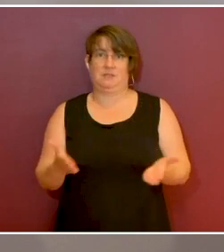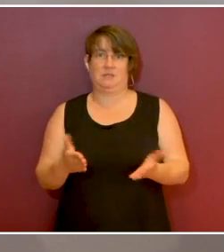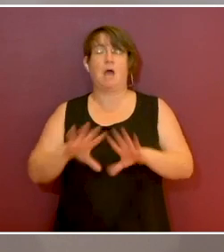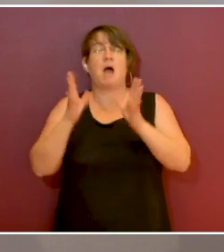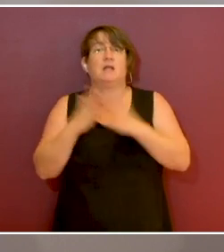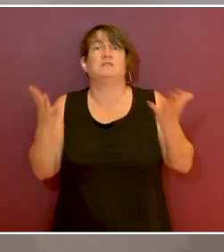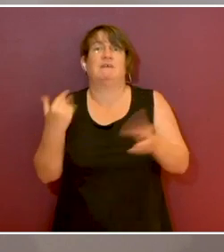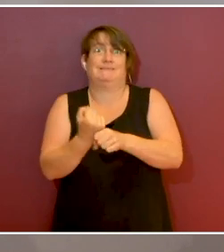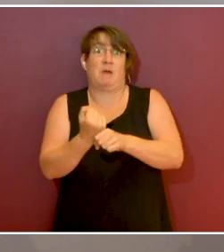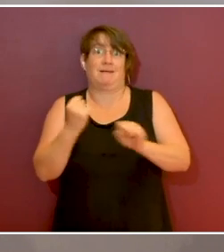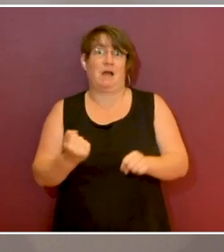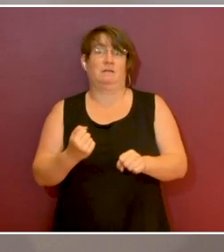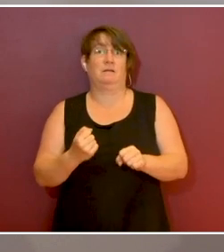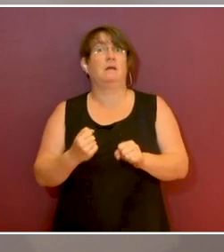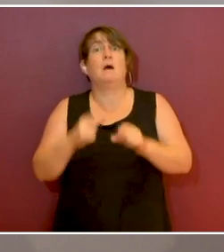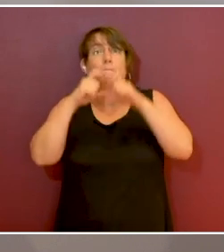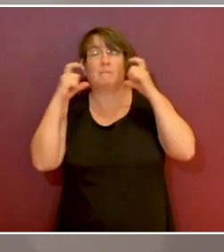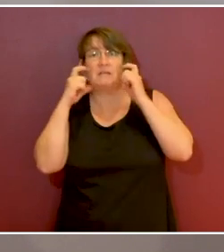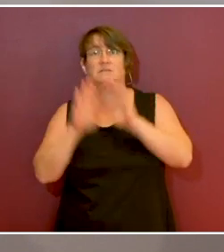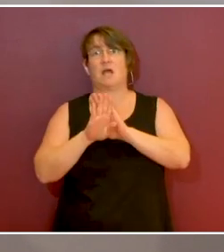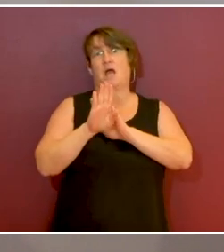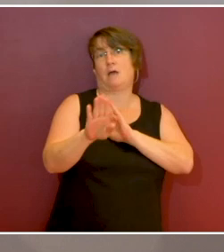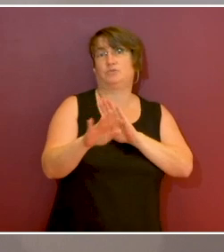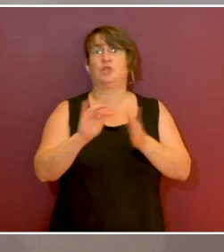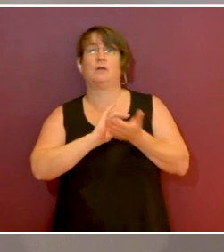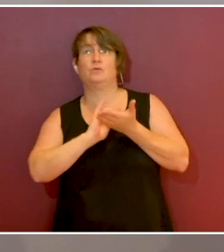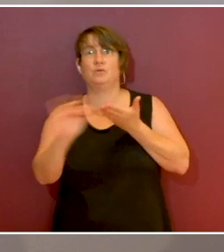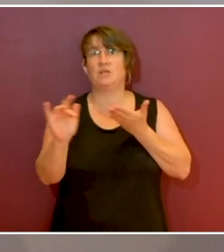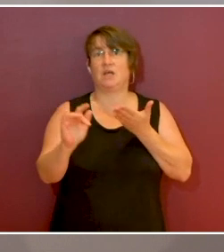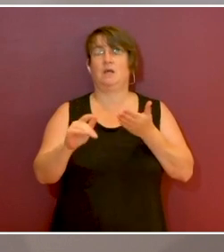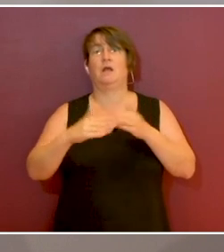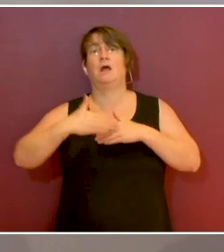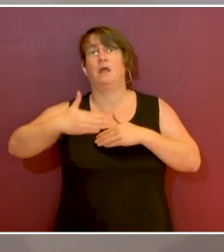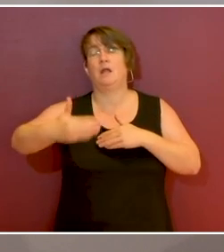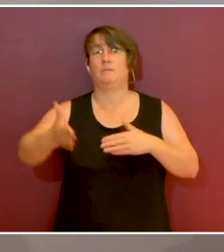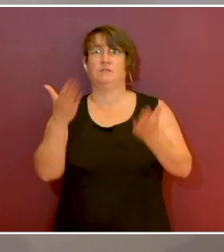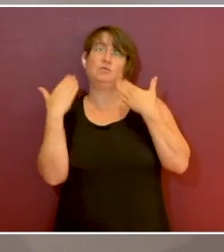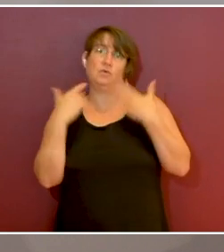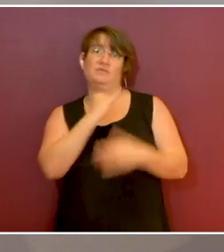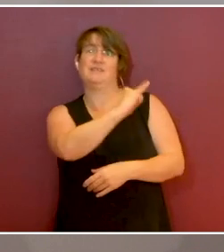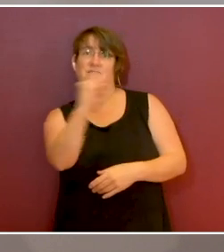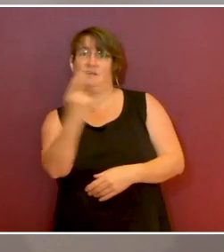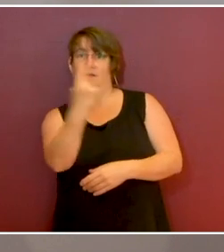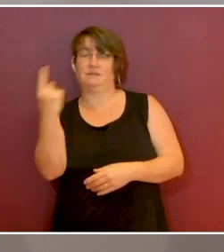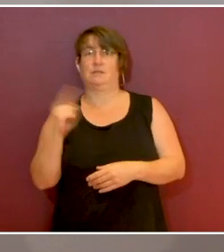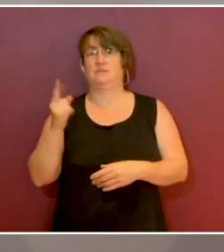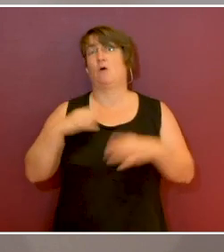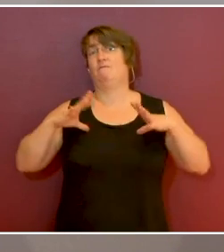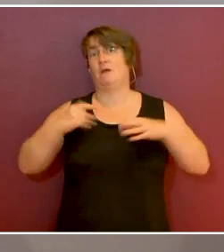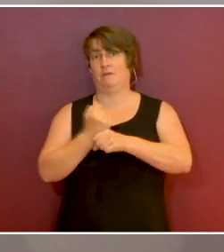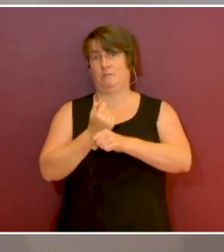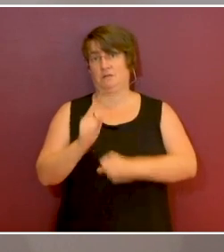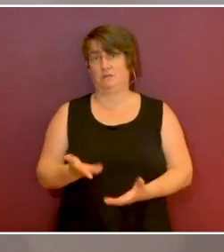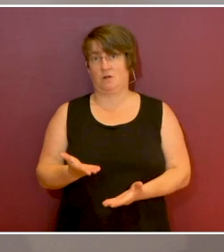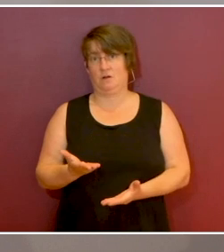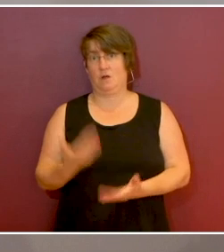Hygiene, da sollten wir weiter dran festhalten, regelmäßig lüften. Das sind ja ganz einfache Dinge und die sollten wir uns auf keinen Fall